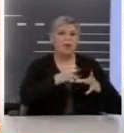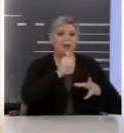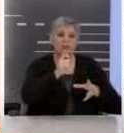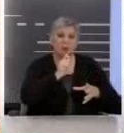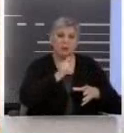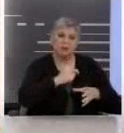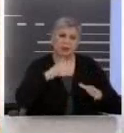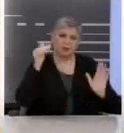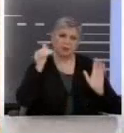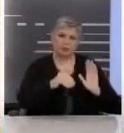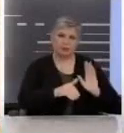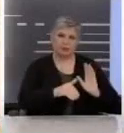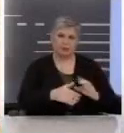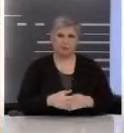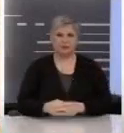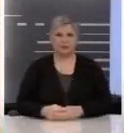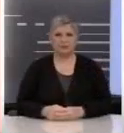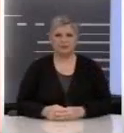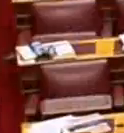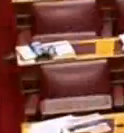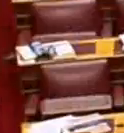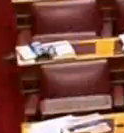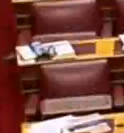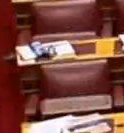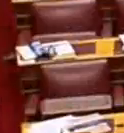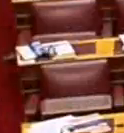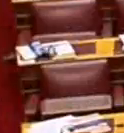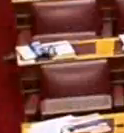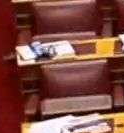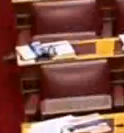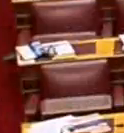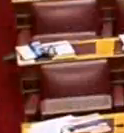Ευχαριστώ πολύ, κύριε Χουλιαράκη.